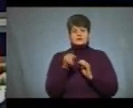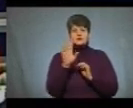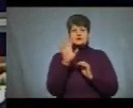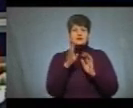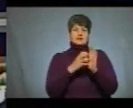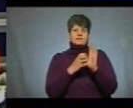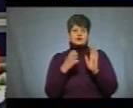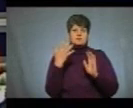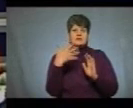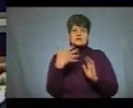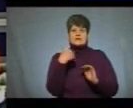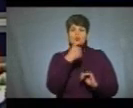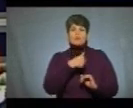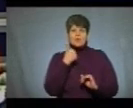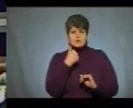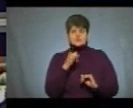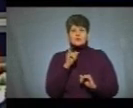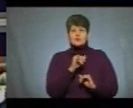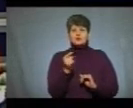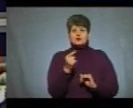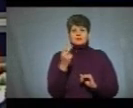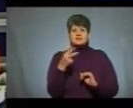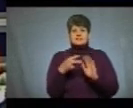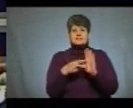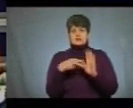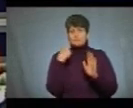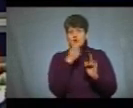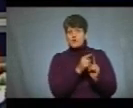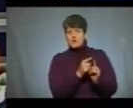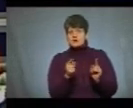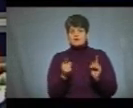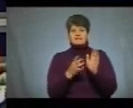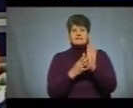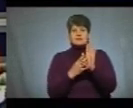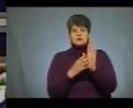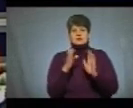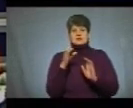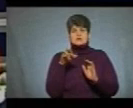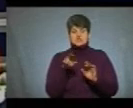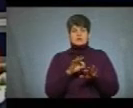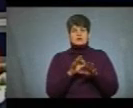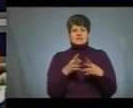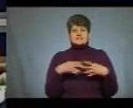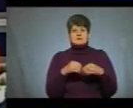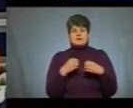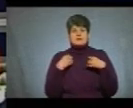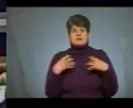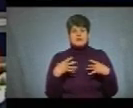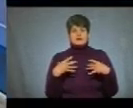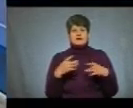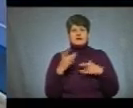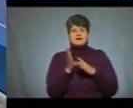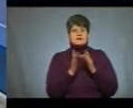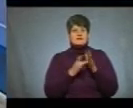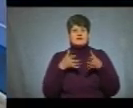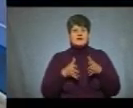році, каже Дмитро Дем'яненко. У Тернополі 27-й рік поспіль, 9 січня, пластуни проводять сімейне свято «Різдвяна свічечка».